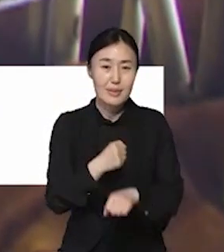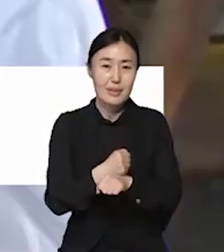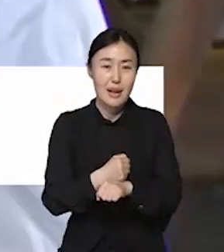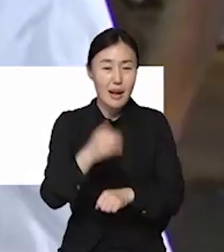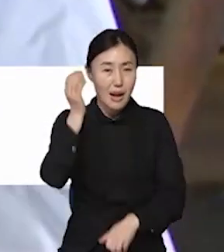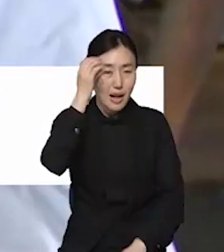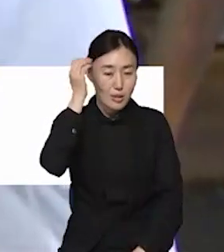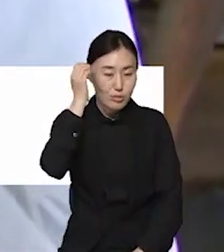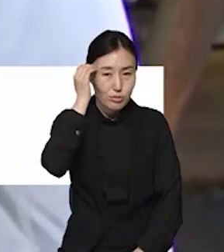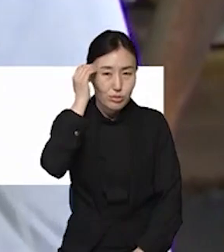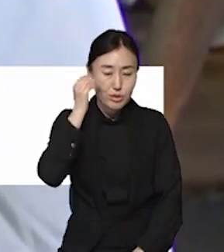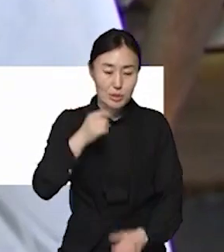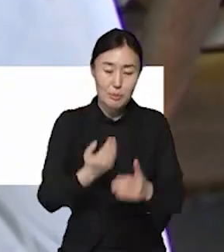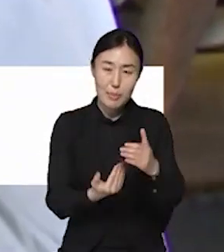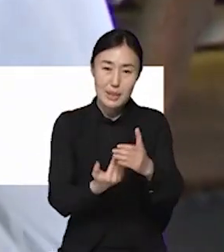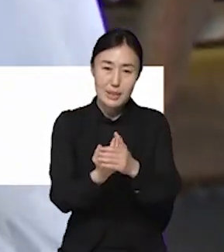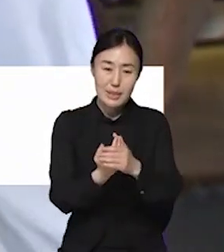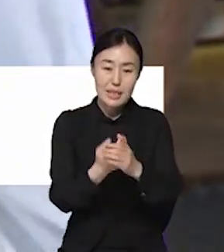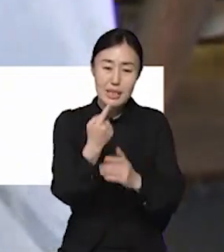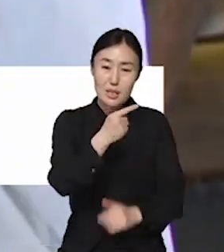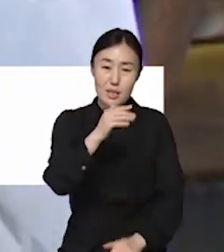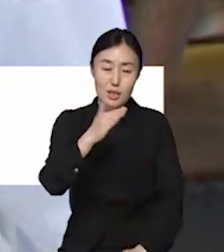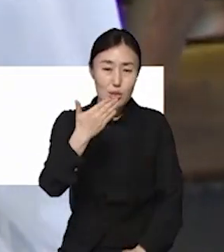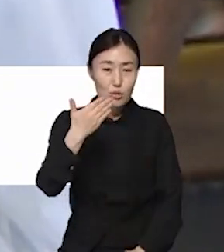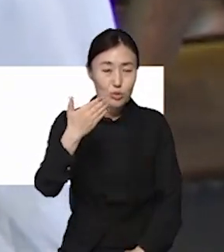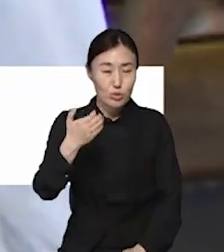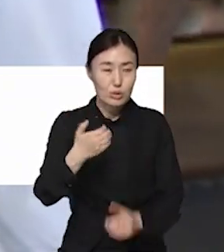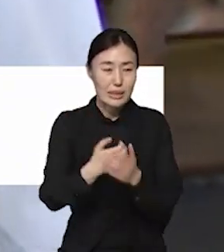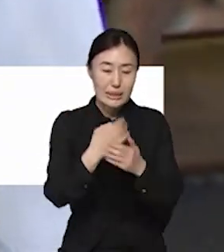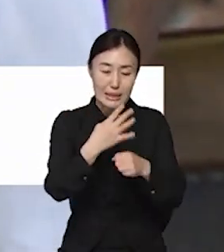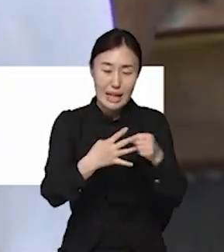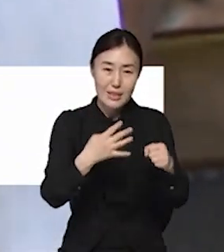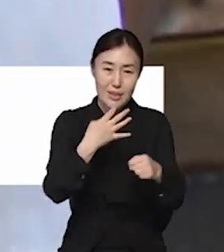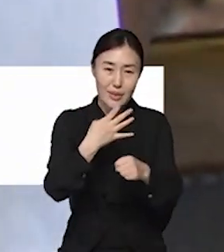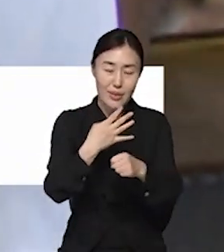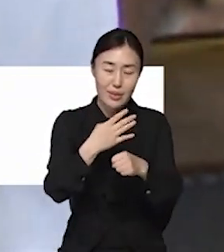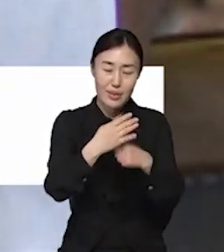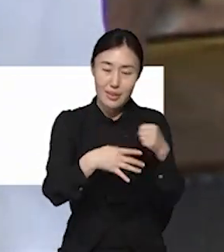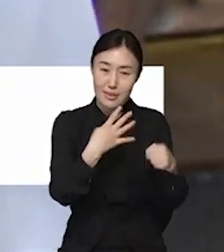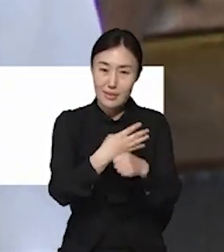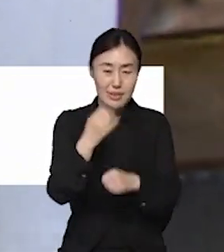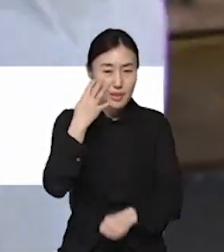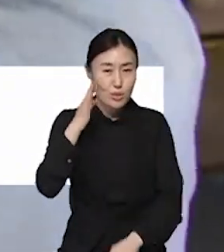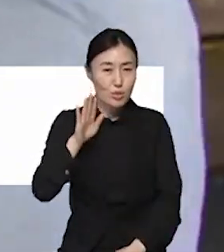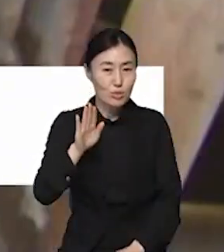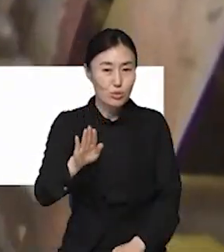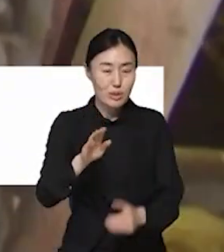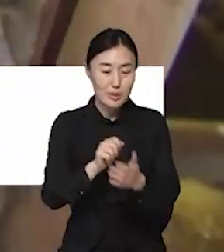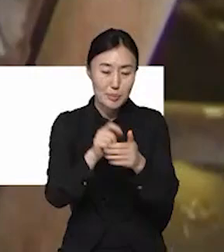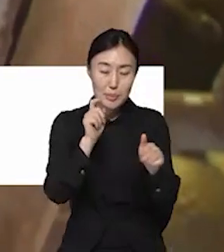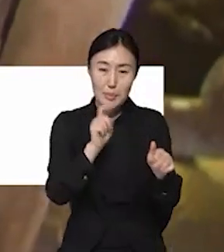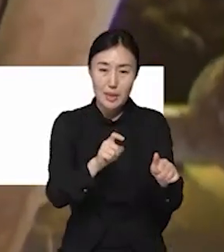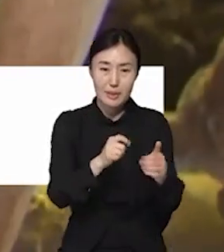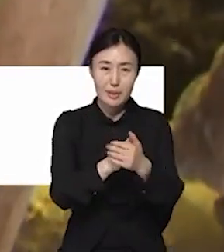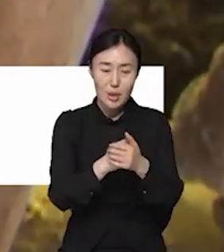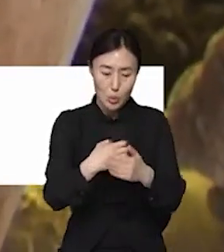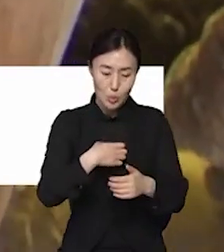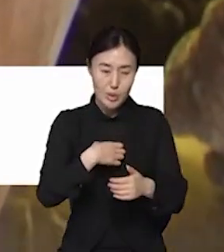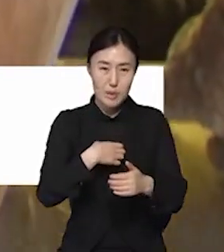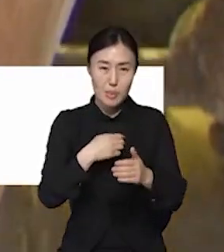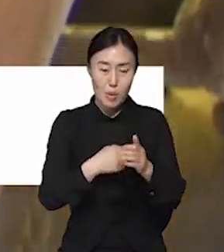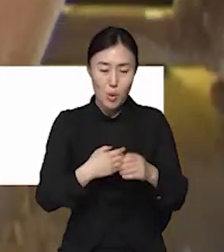우리나라에서 구제역이 발생한 것은 지난 2019년 1월 이후 4년 4개월 만으로 농림축산검역본부는 위기